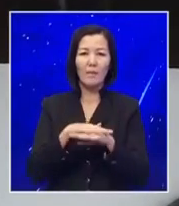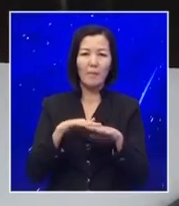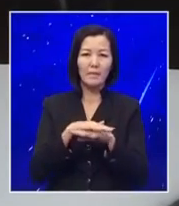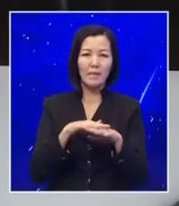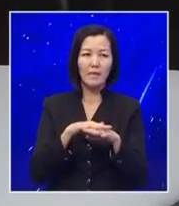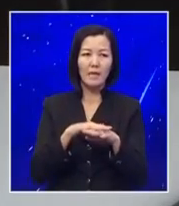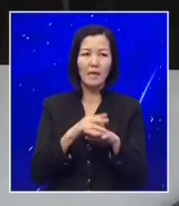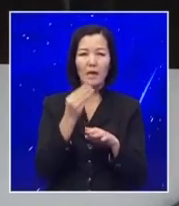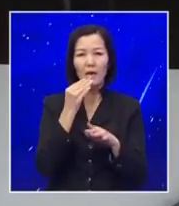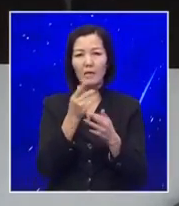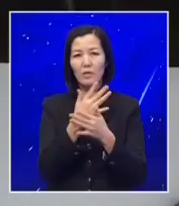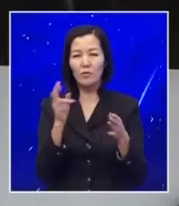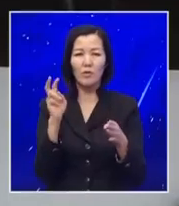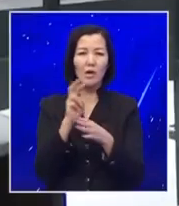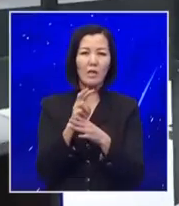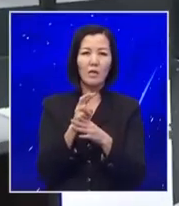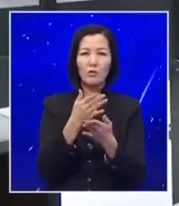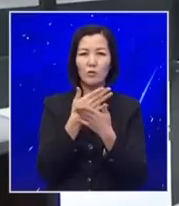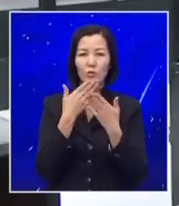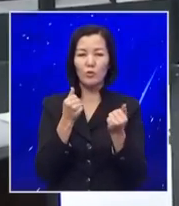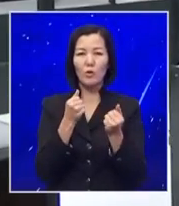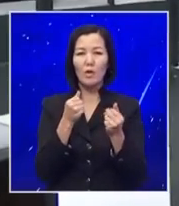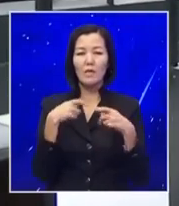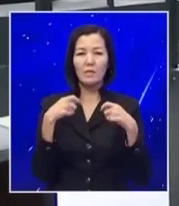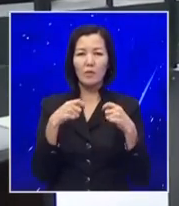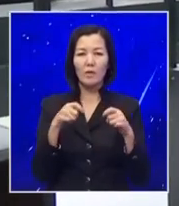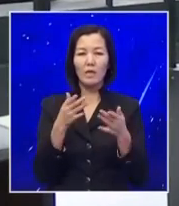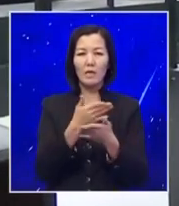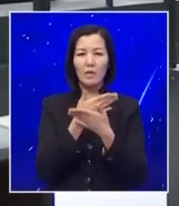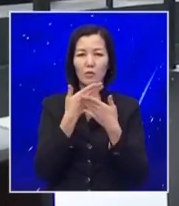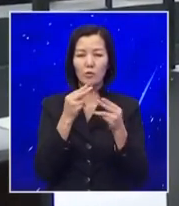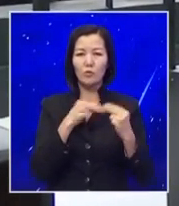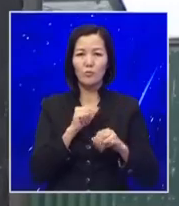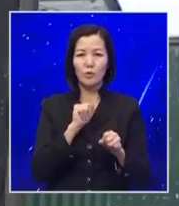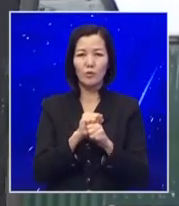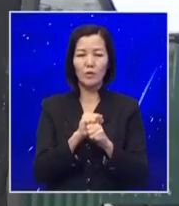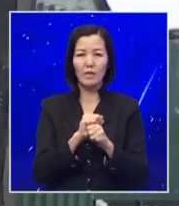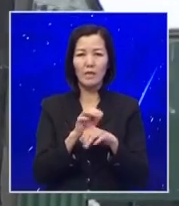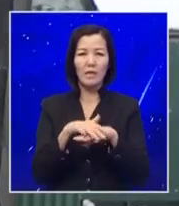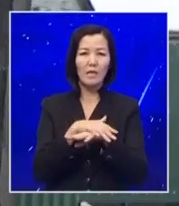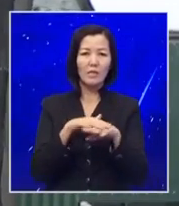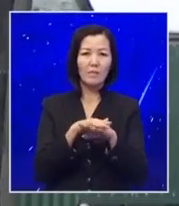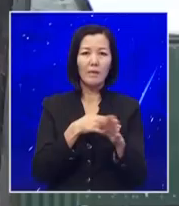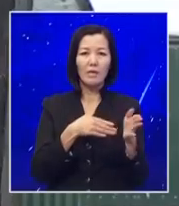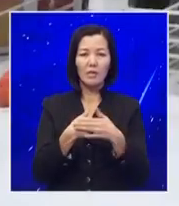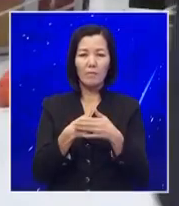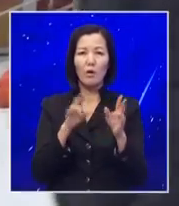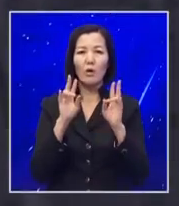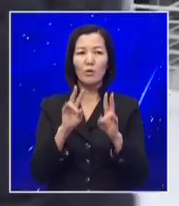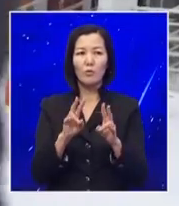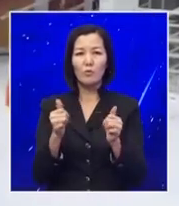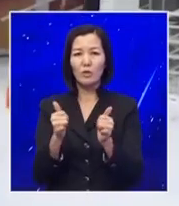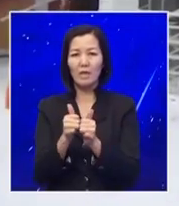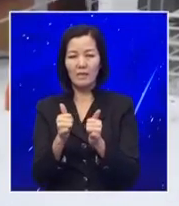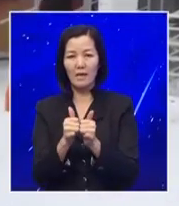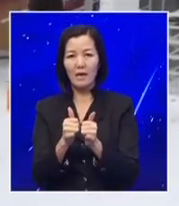әдеттегідей азық-түлік алу үшін сабылған халық жоқ. Саудасын қыздырған саудагерлер жұмысын тоқтатқан. Жәрменке аумағы жабық тұр. Есесіне соның